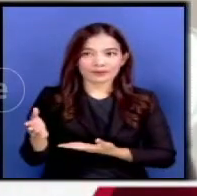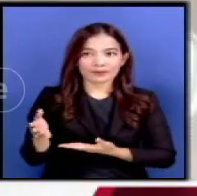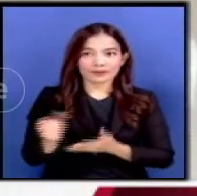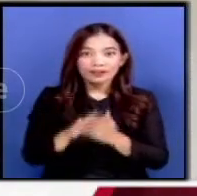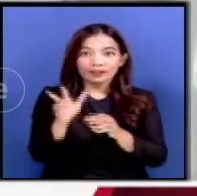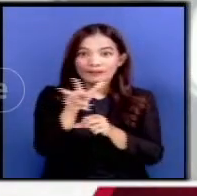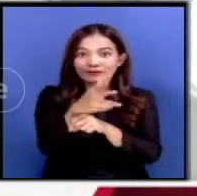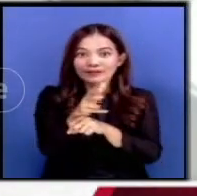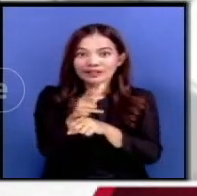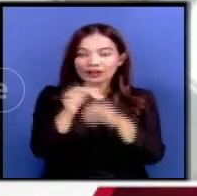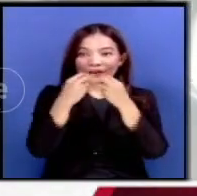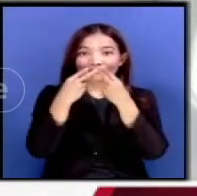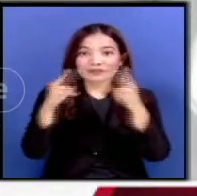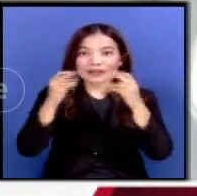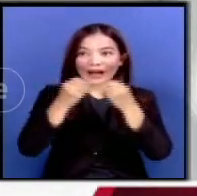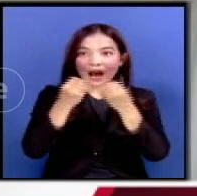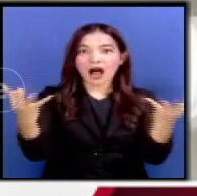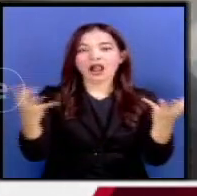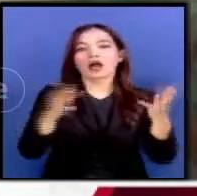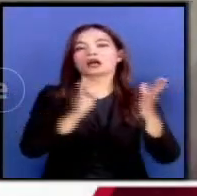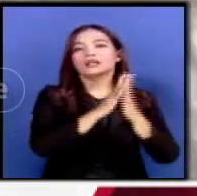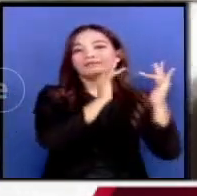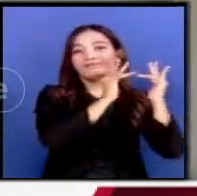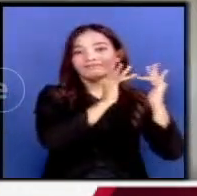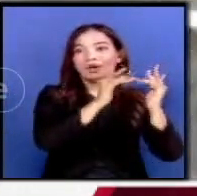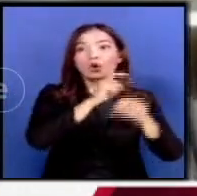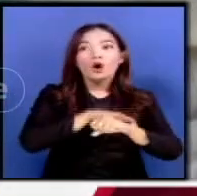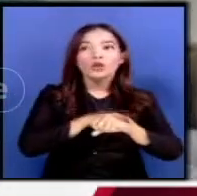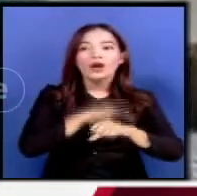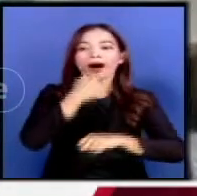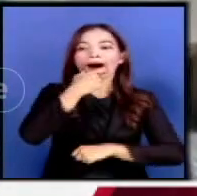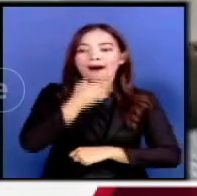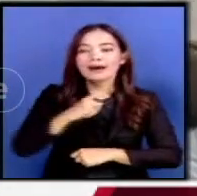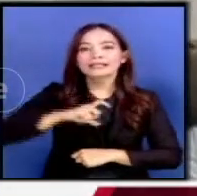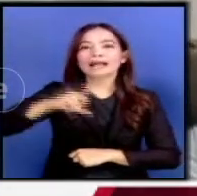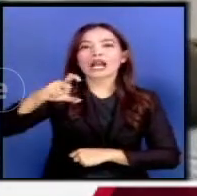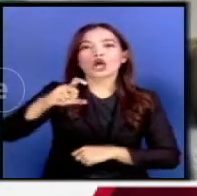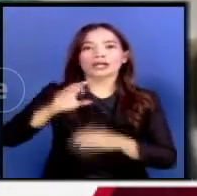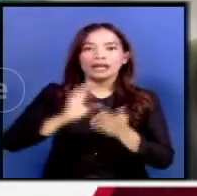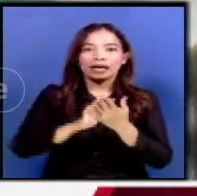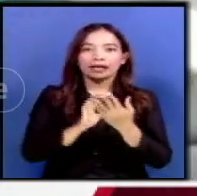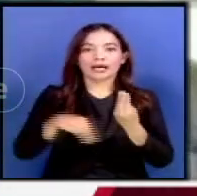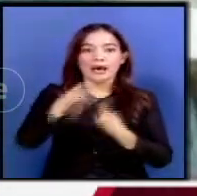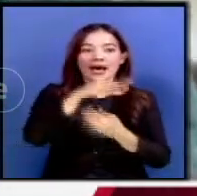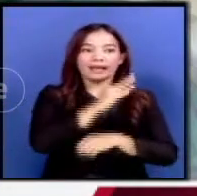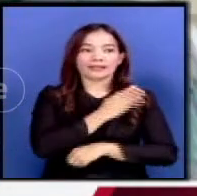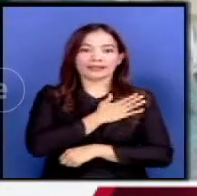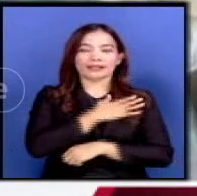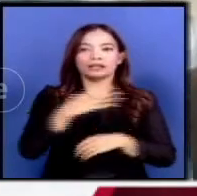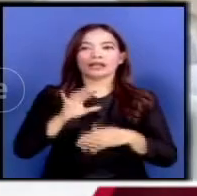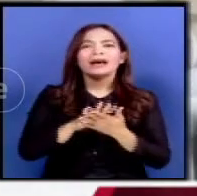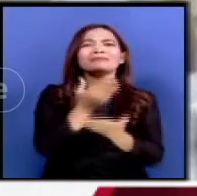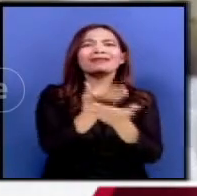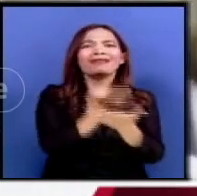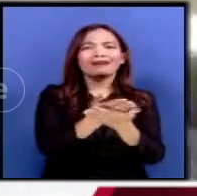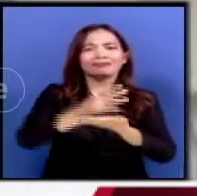Postingan video yang viral di medsos menunjukkan momen seorang kakek calon haji yang meminta turun dari pesawat saat akan mendarat di Bandara